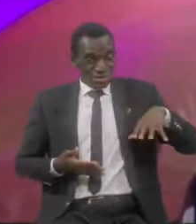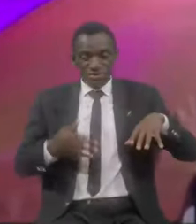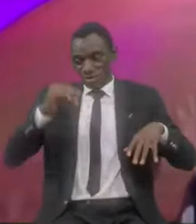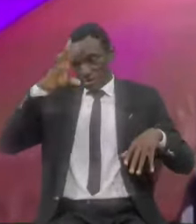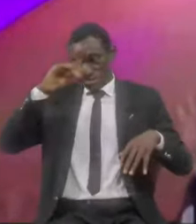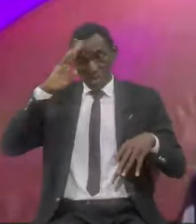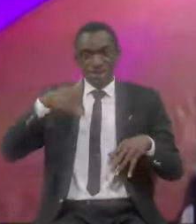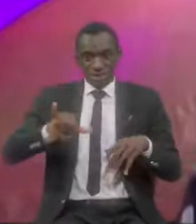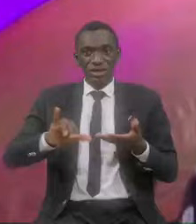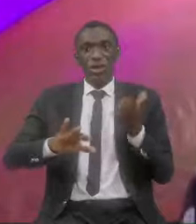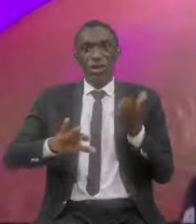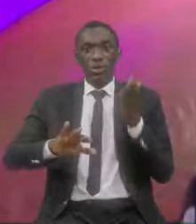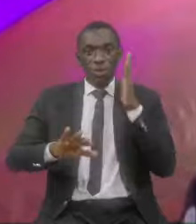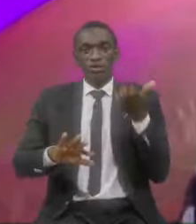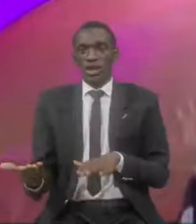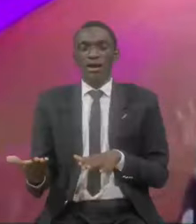Il n'est pas encore sauvé.